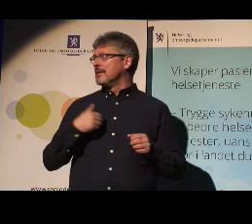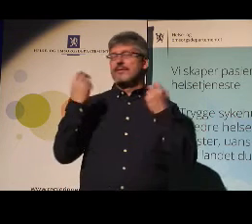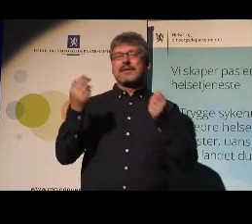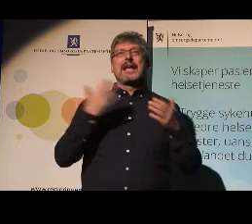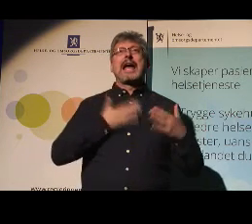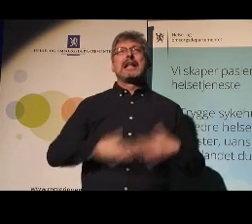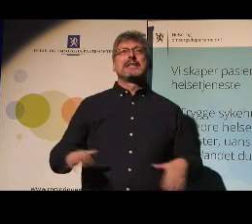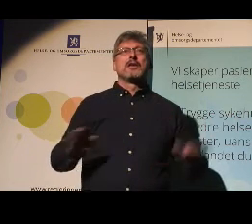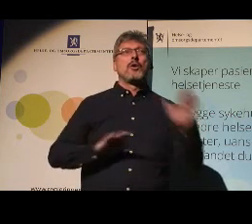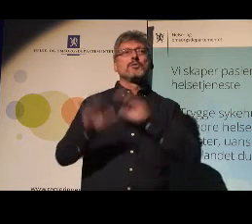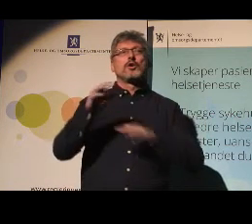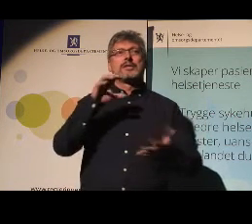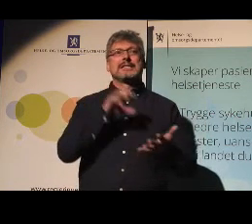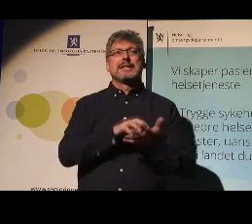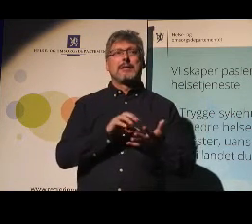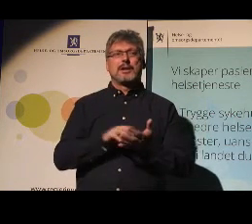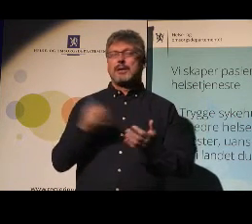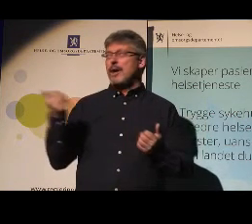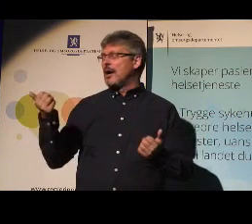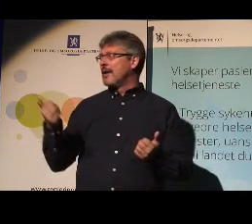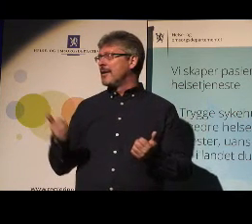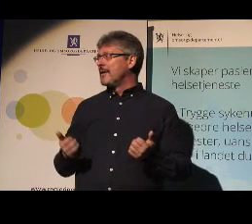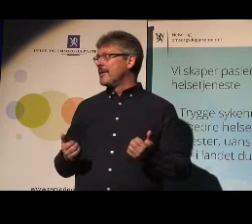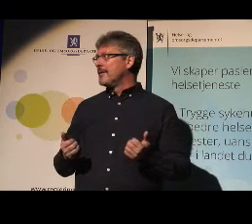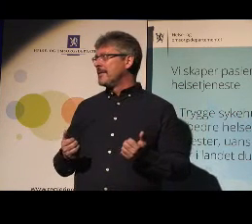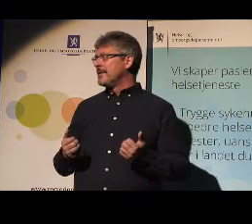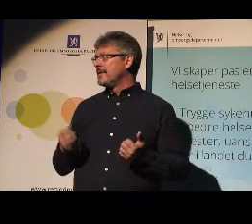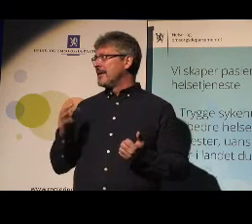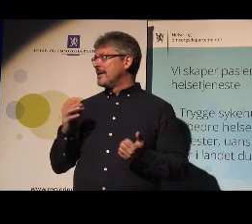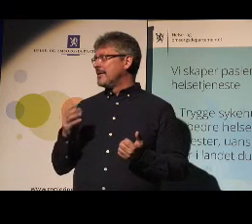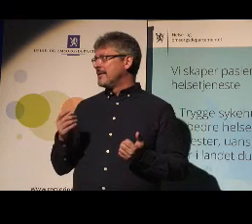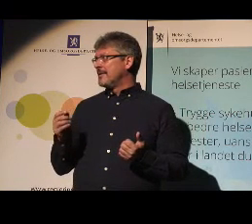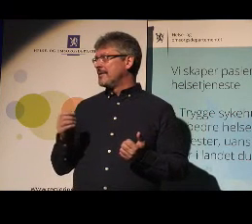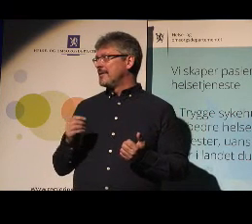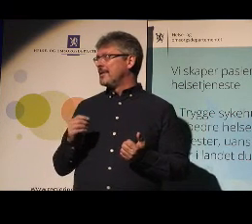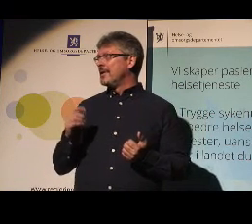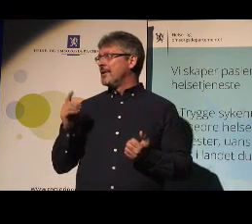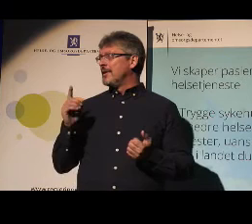og omsorgsdepartementet, for de av dere som ikke har sett meg eller møtt meg før.